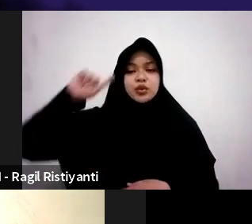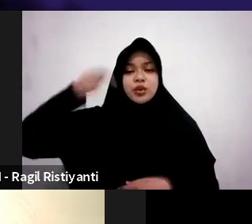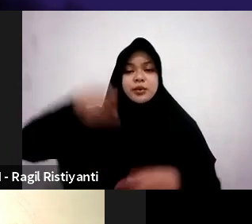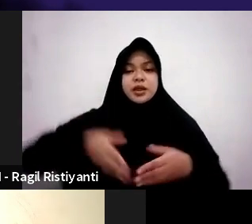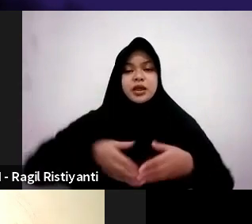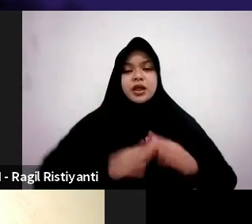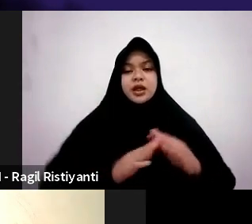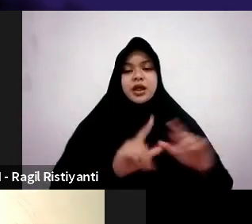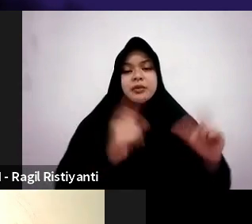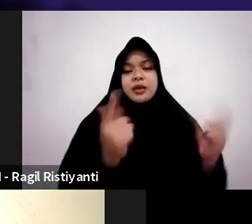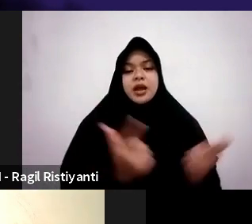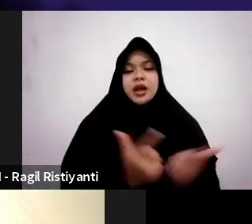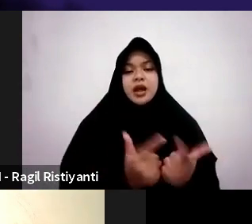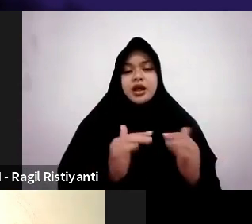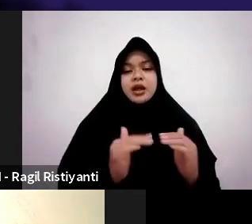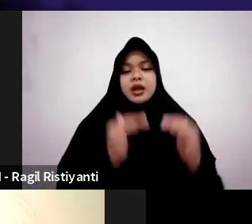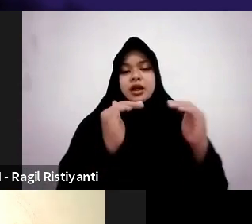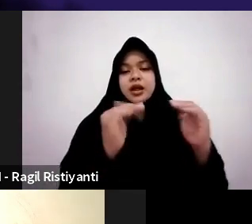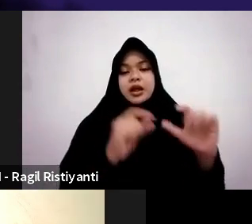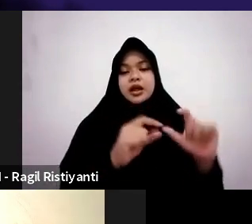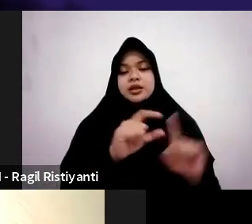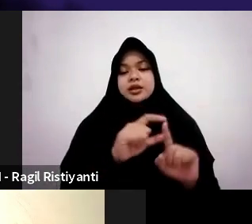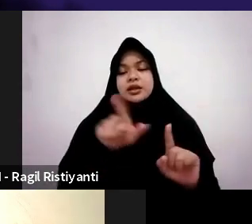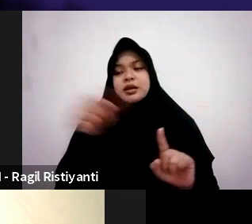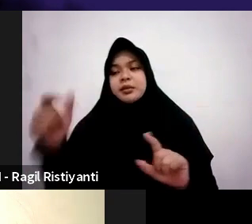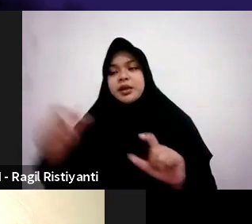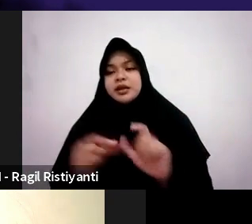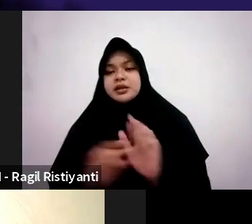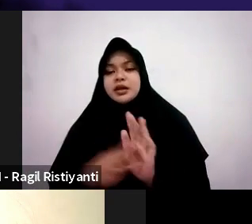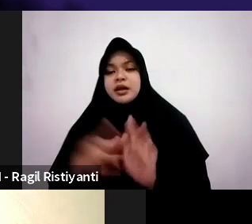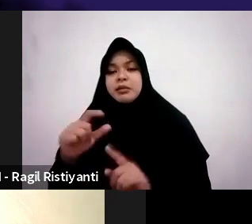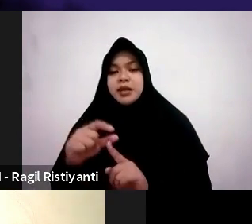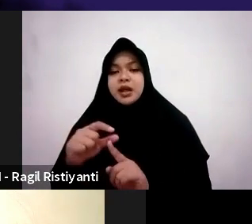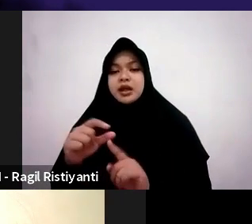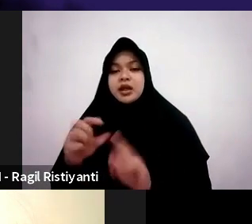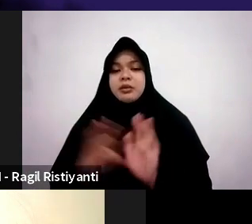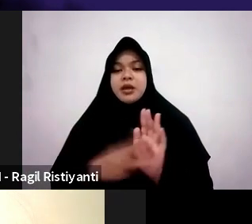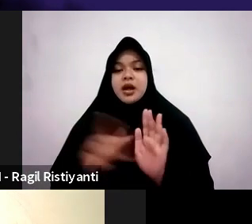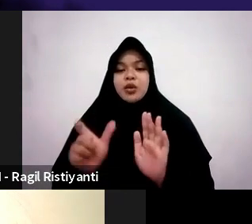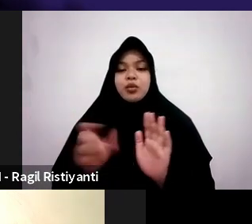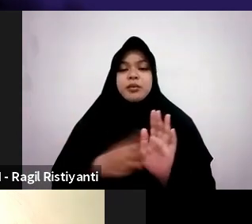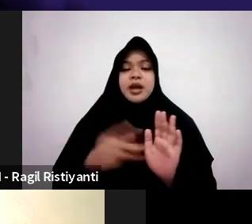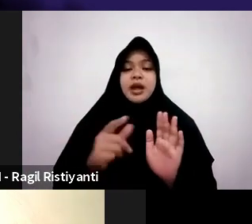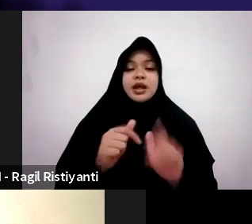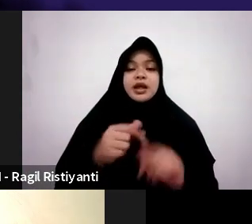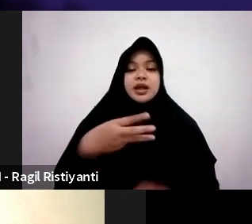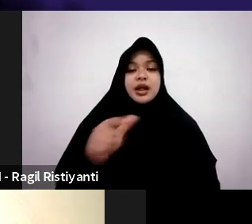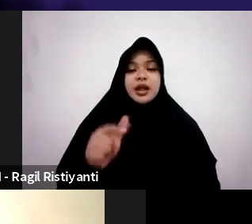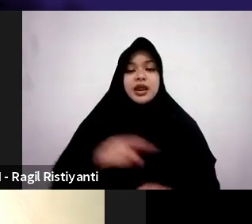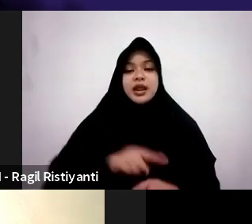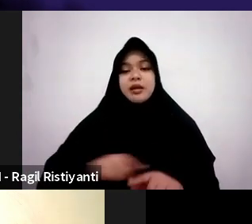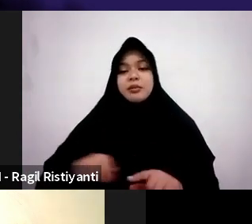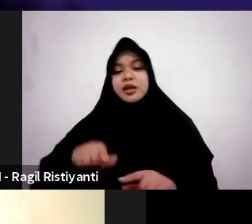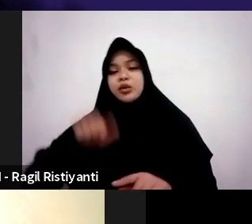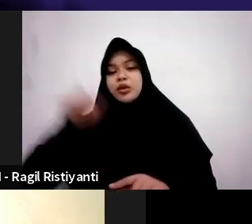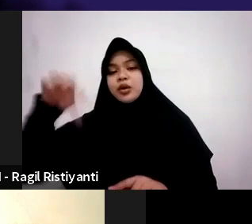inklusi di tingkat SD sampai SMP aman dimot where tapi kalau untuk lari ke provinsi